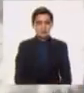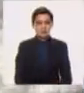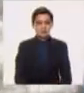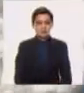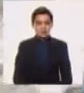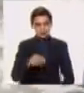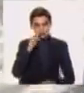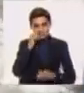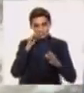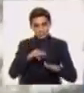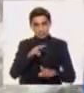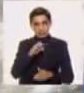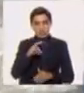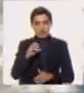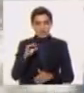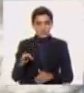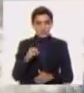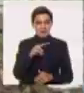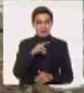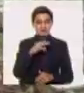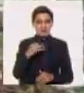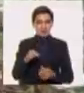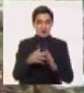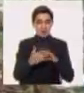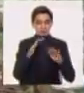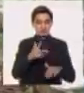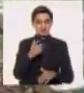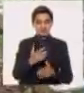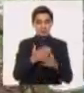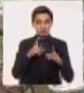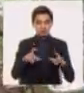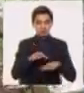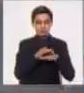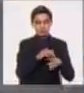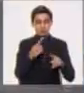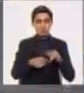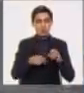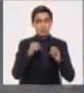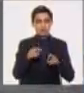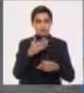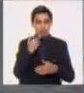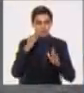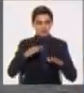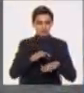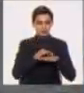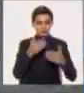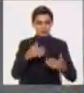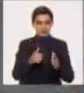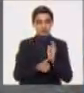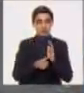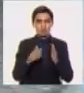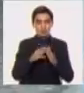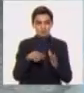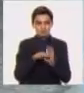Ал Шымкенттің Төлебимен шектесетін Елтай ауылынан 300 адам ауылдан шығарылып, қауіпсіз жерге эвакуацияланған. Мұнда 60 үйдің ауласы мен